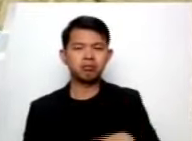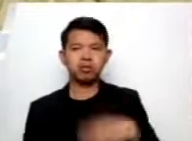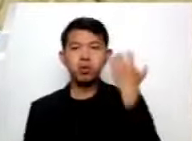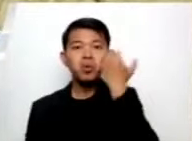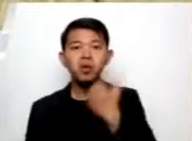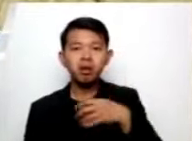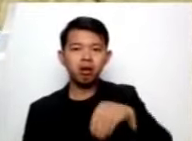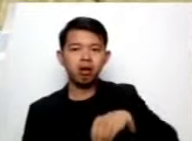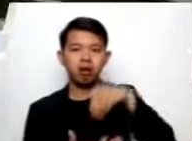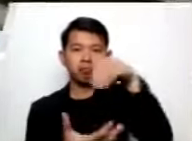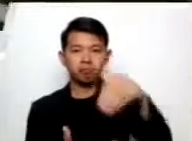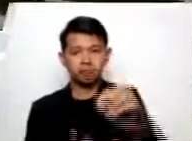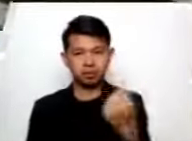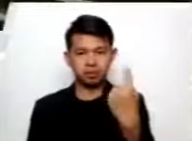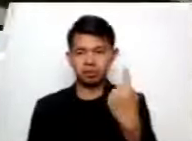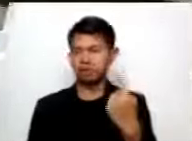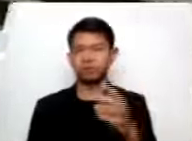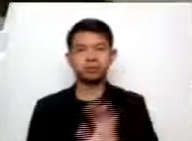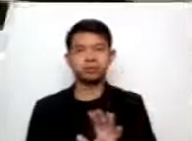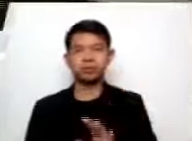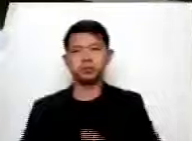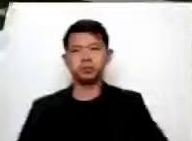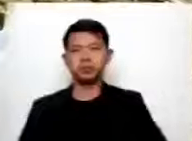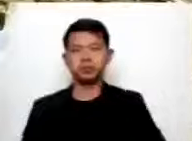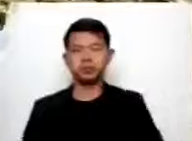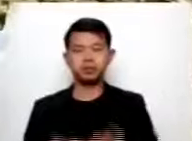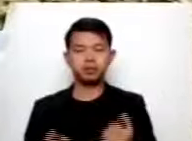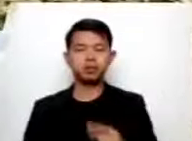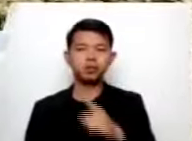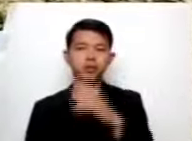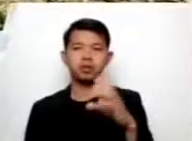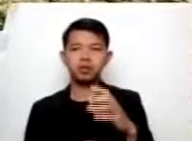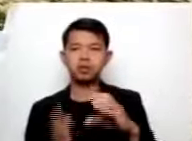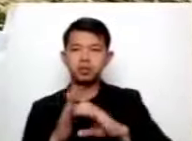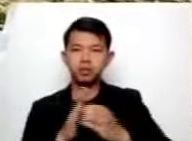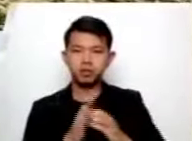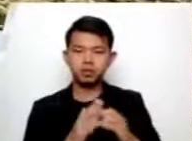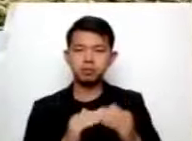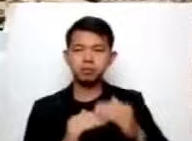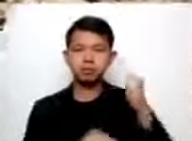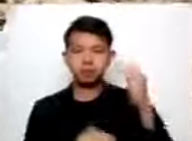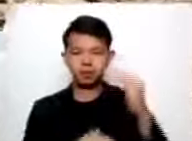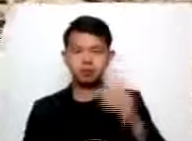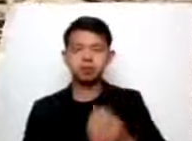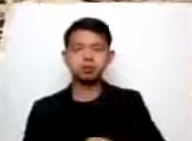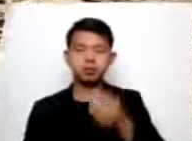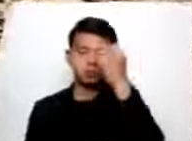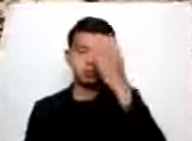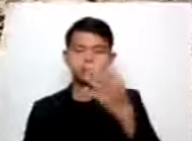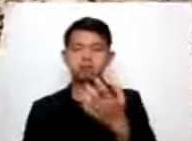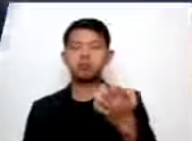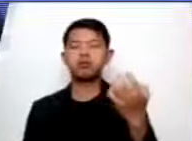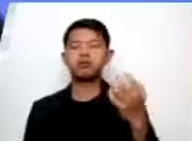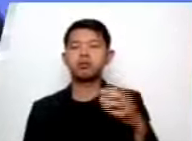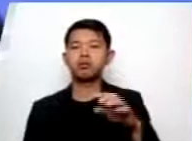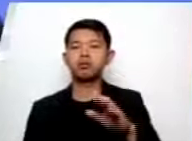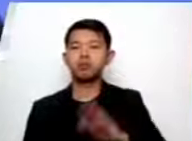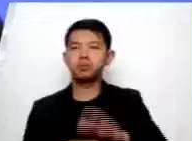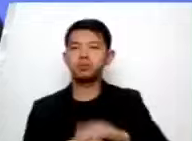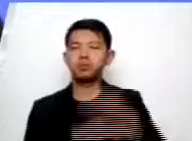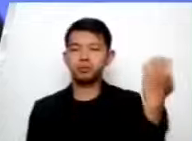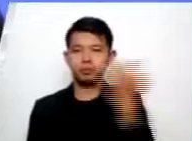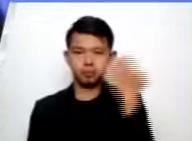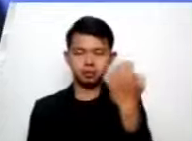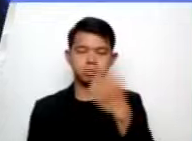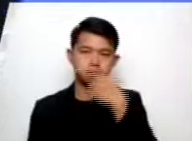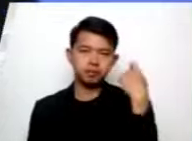7 probinsya at higit 100 munisipyo at lungsod nang nagdeklara ng state of calamity dahil sa El Niño. So, May, June, July, hindi pa po